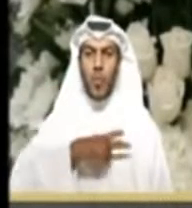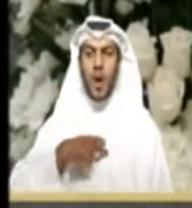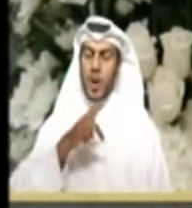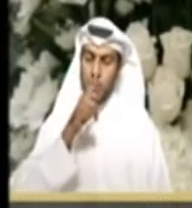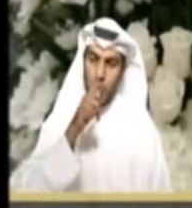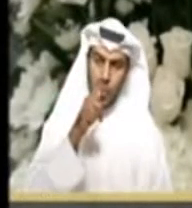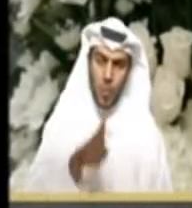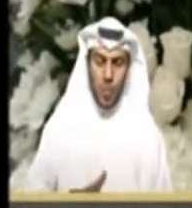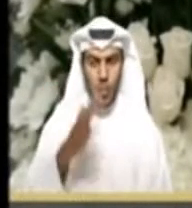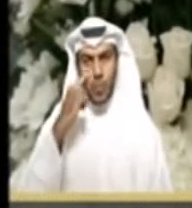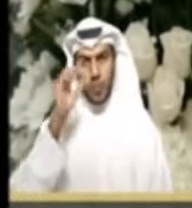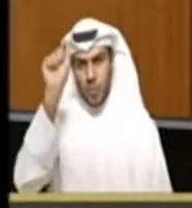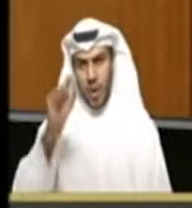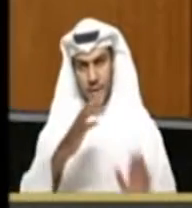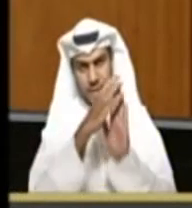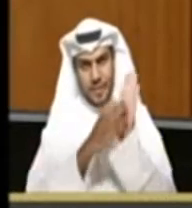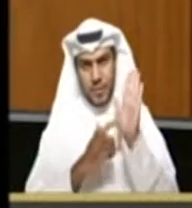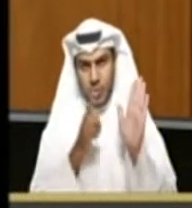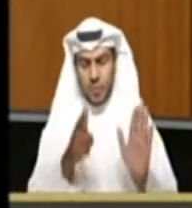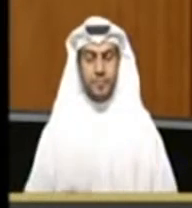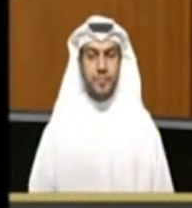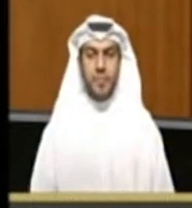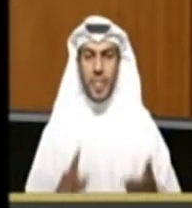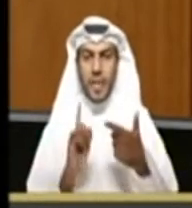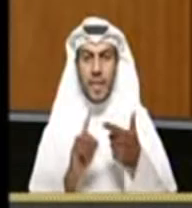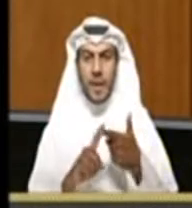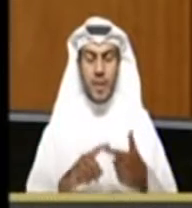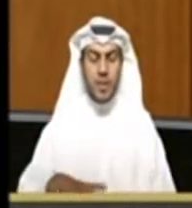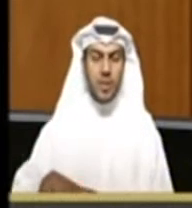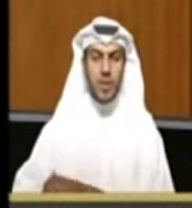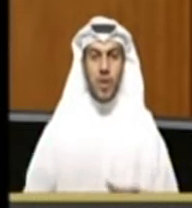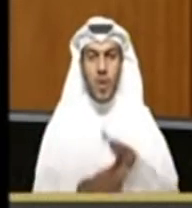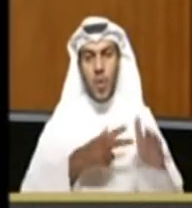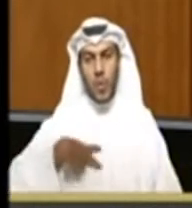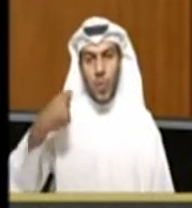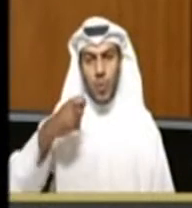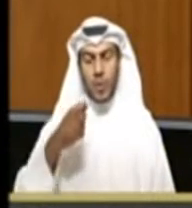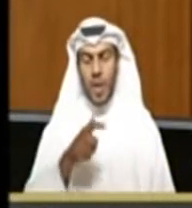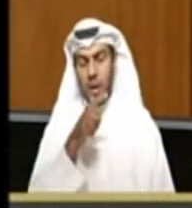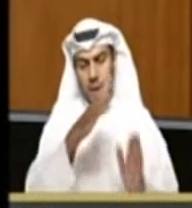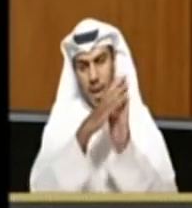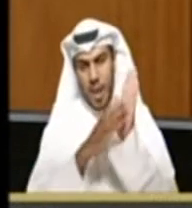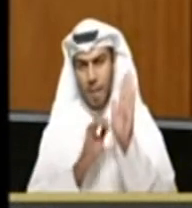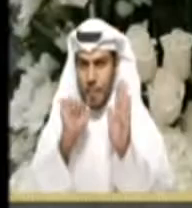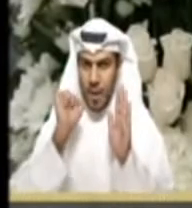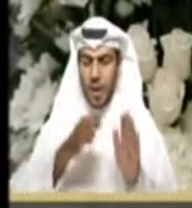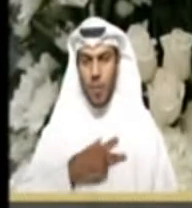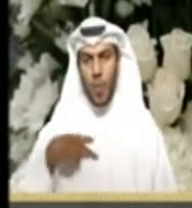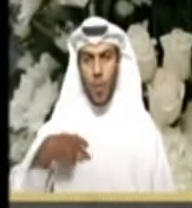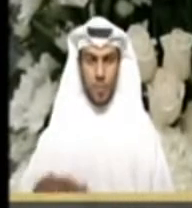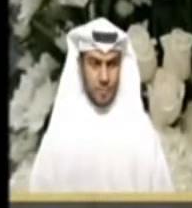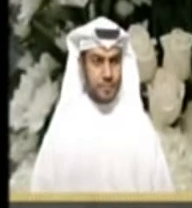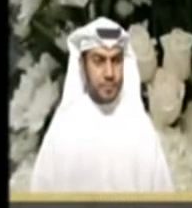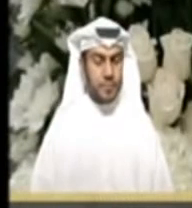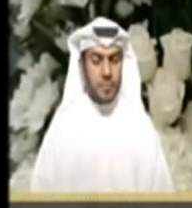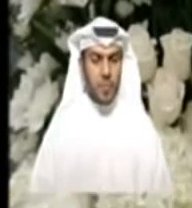كلمة السلطة التشريعية، فيما ألقى سمو رئيس مجلس الوزراء الشيخ جابر المبارك الصباح كلمة السلطة التنفيذية. من